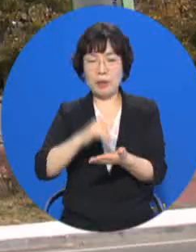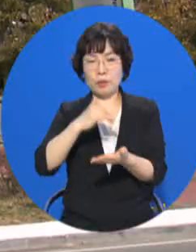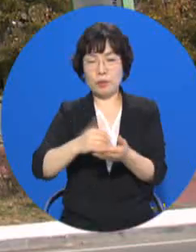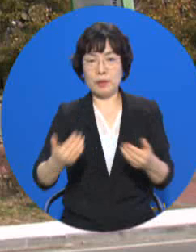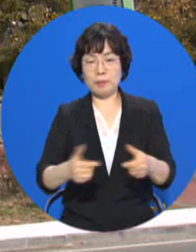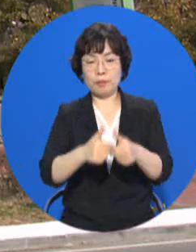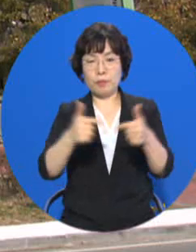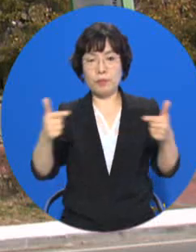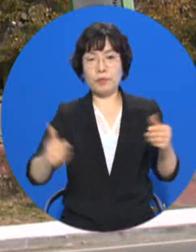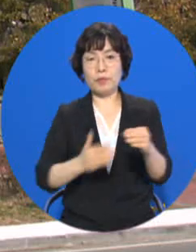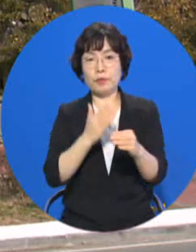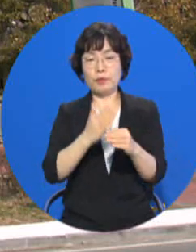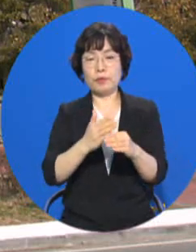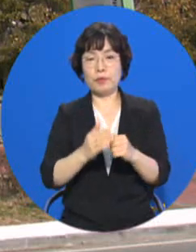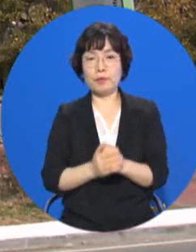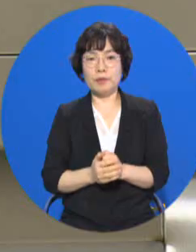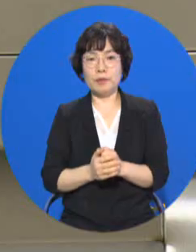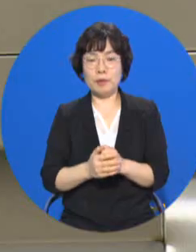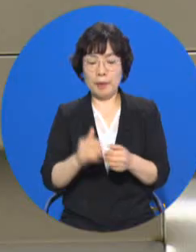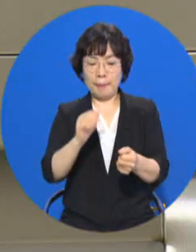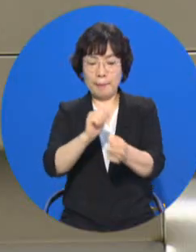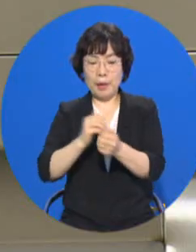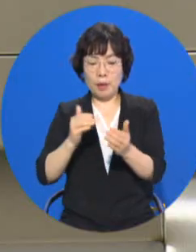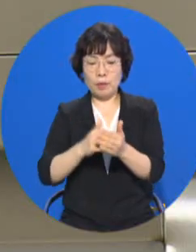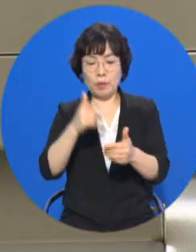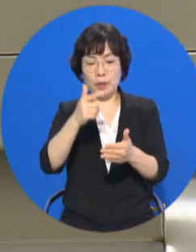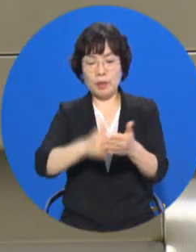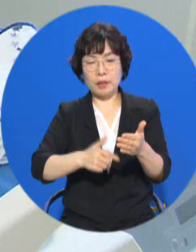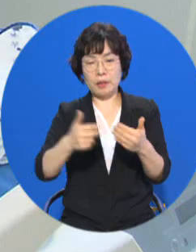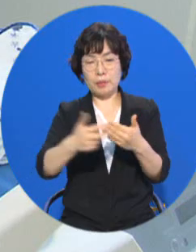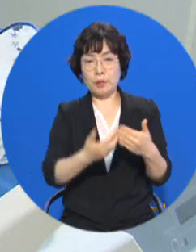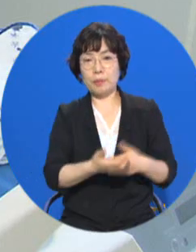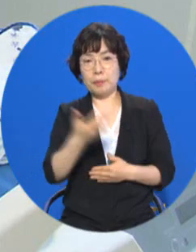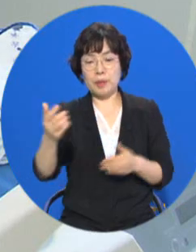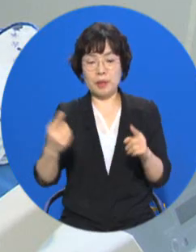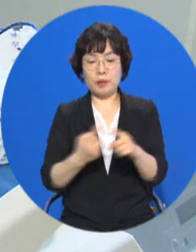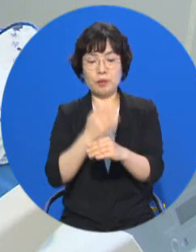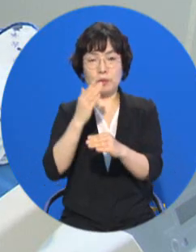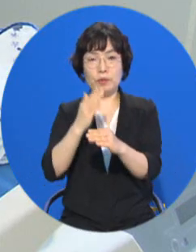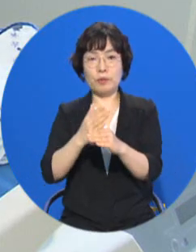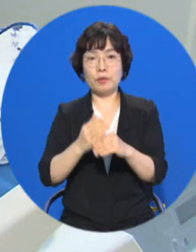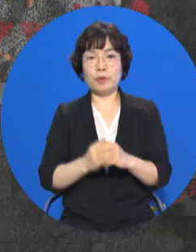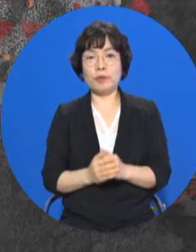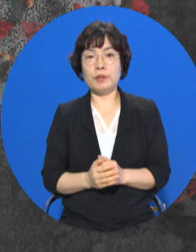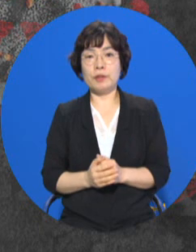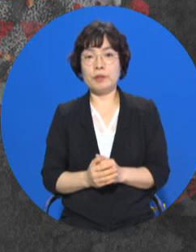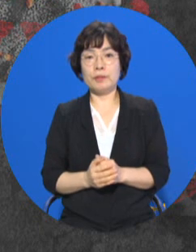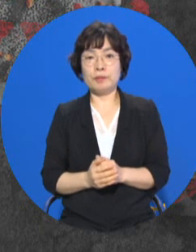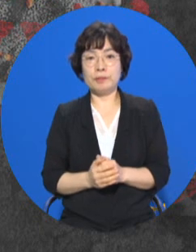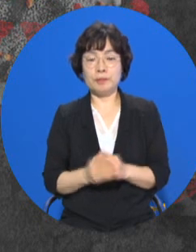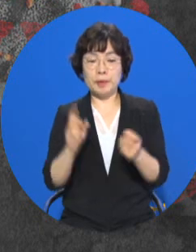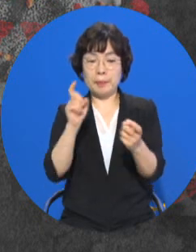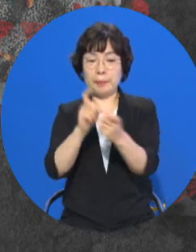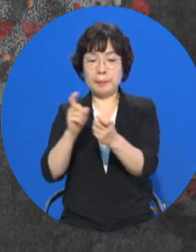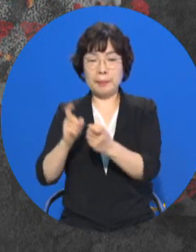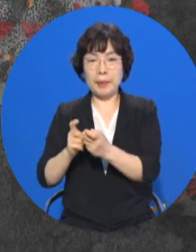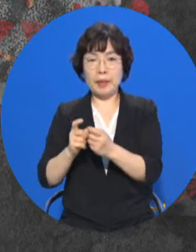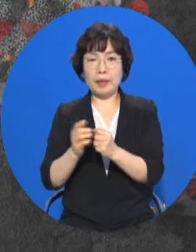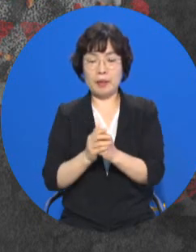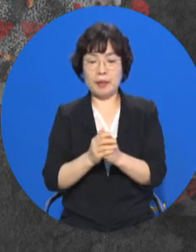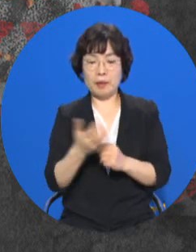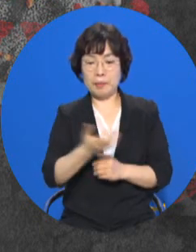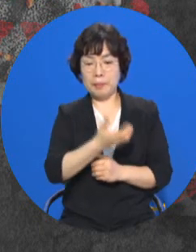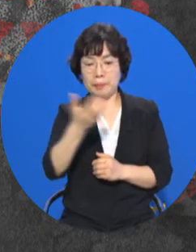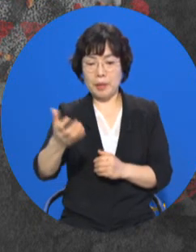발생했습니다. A씨는 확진 판정 후 강진의료원으로 이송돼 치료받고 있습니다. A씨와 접촉한 사람은